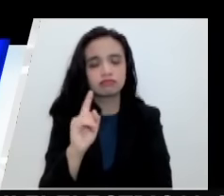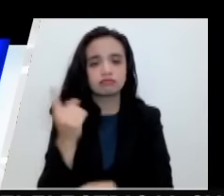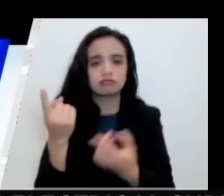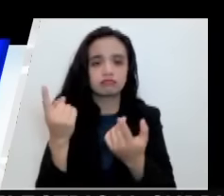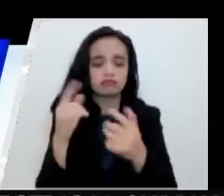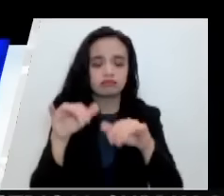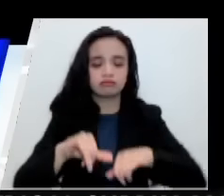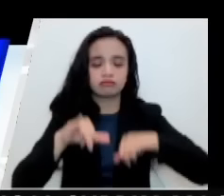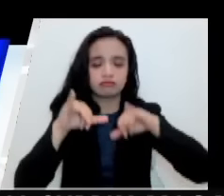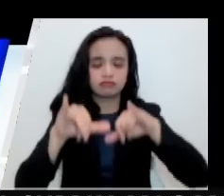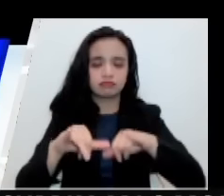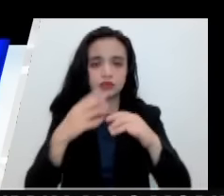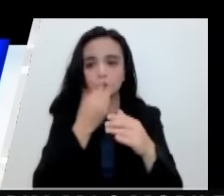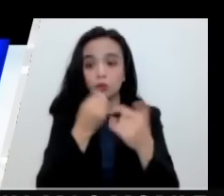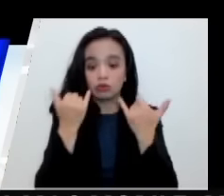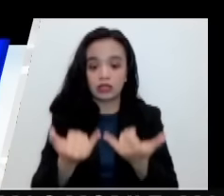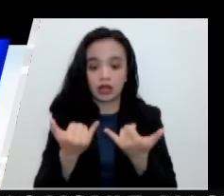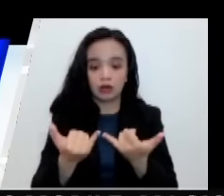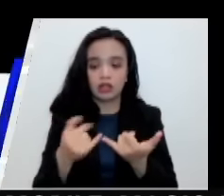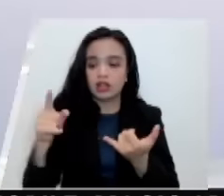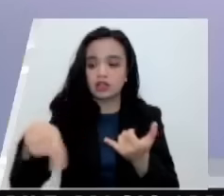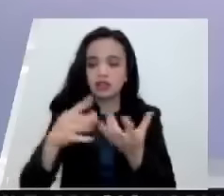nilang tumuloy-tumuloy.